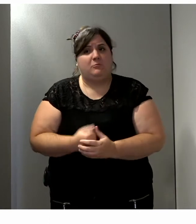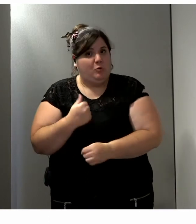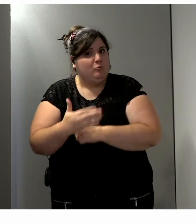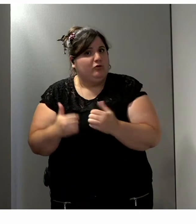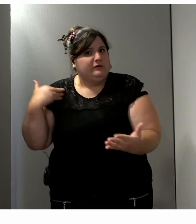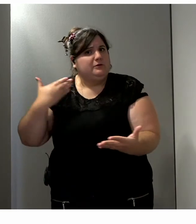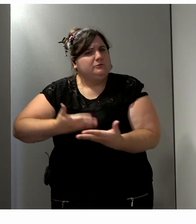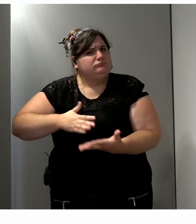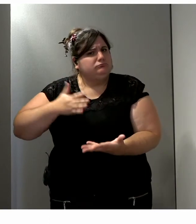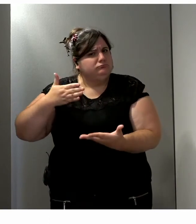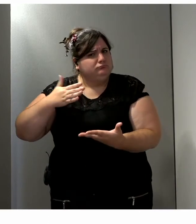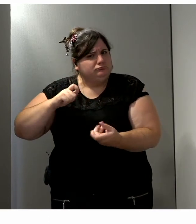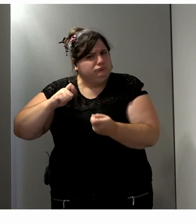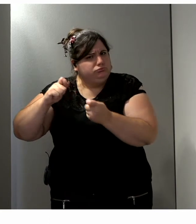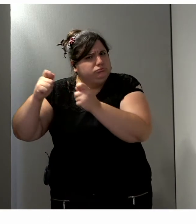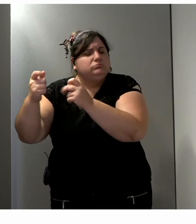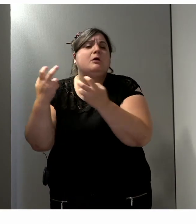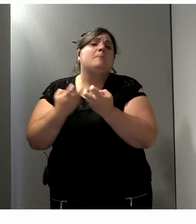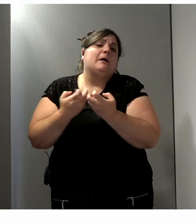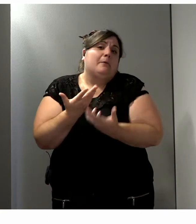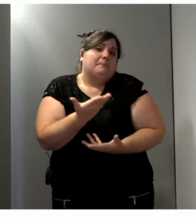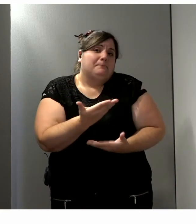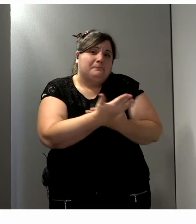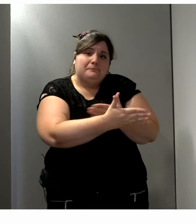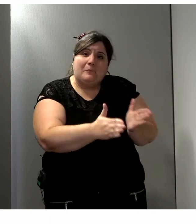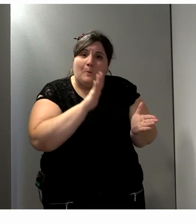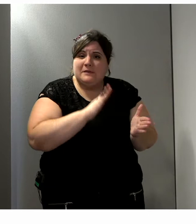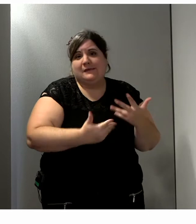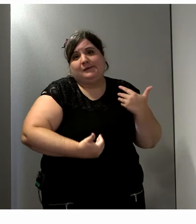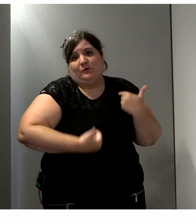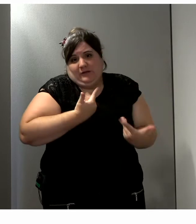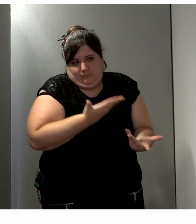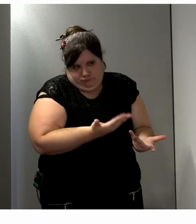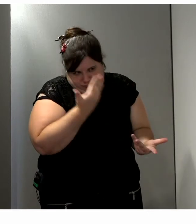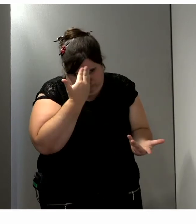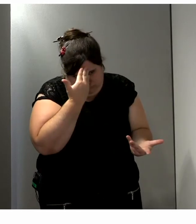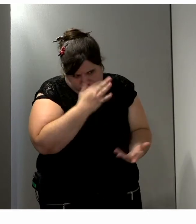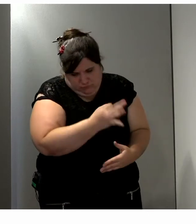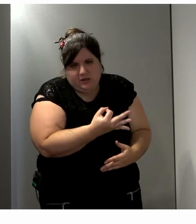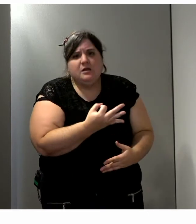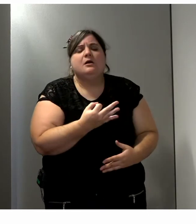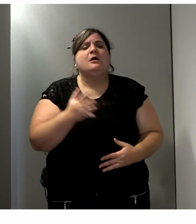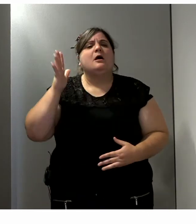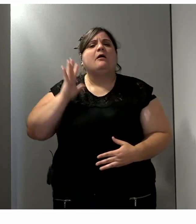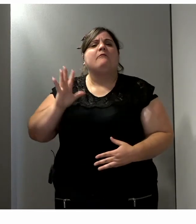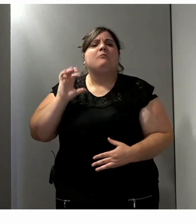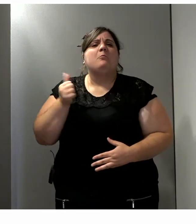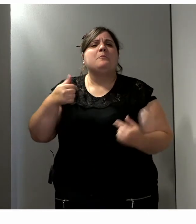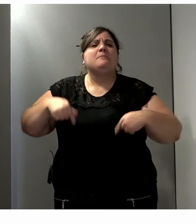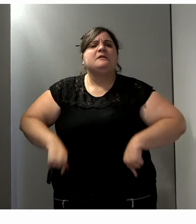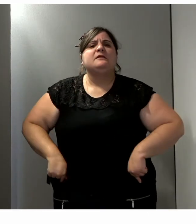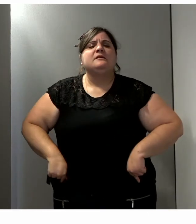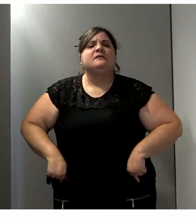dernières années, notamment, vous le savez, dans le domaine qui est le vôtre. On a pu signer, sous l'égide d'Édouard Philippe, une